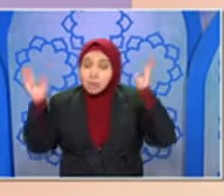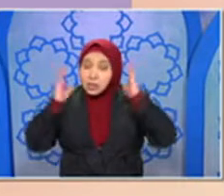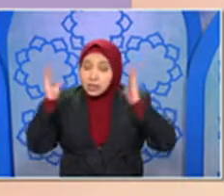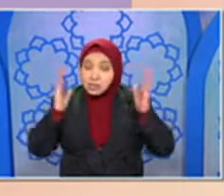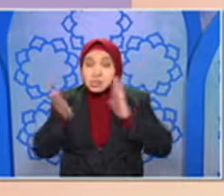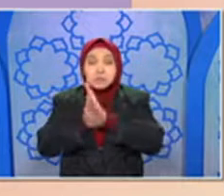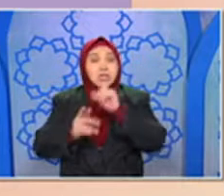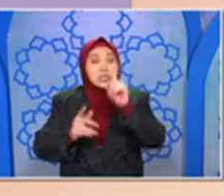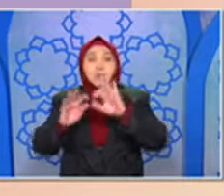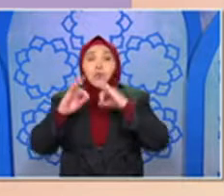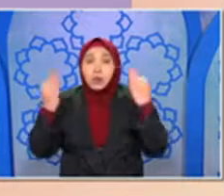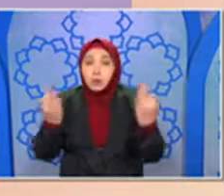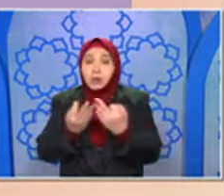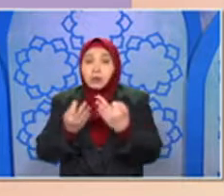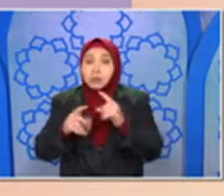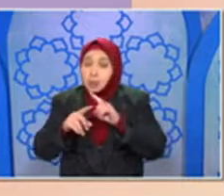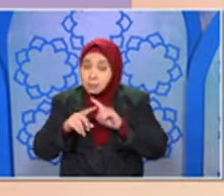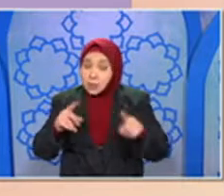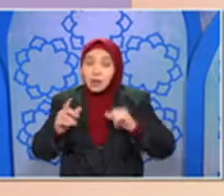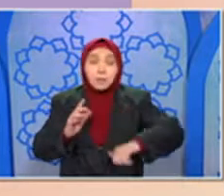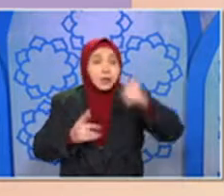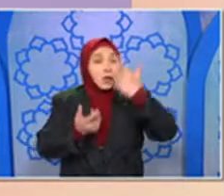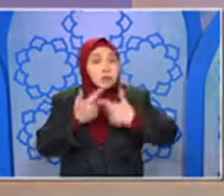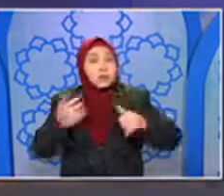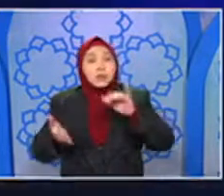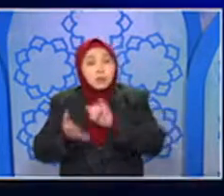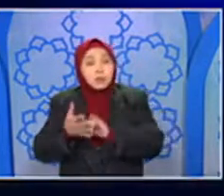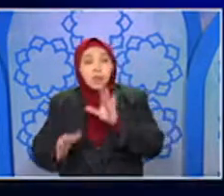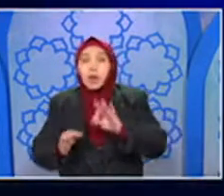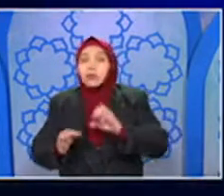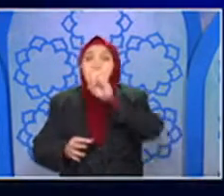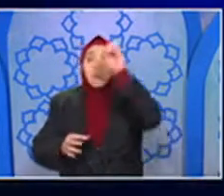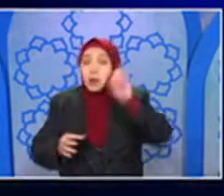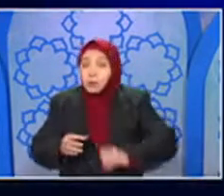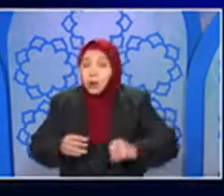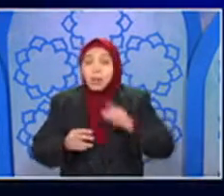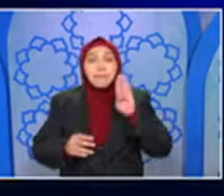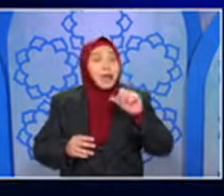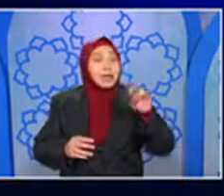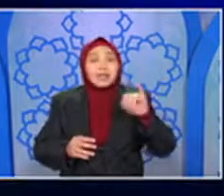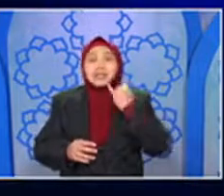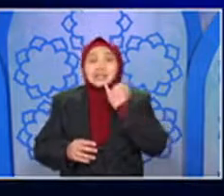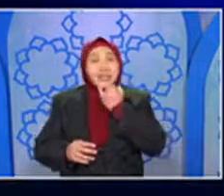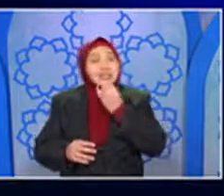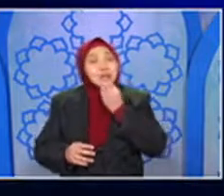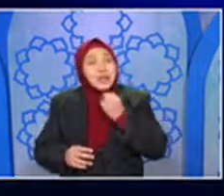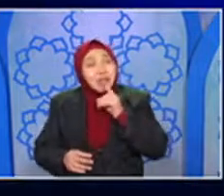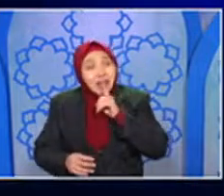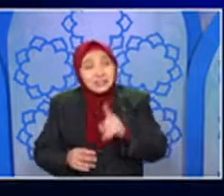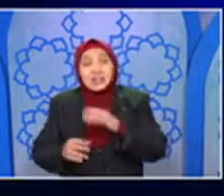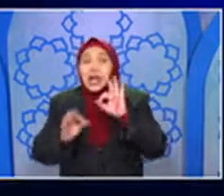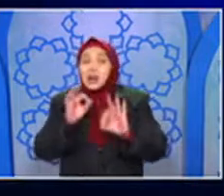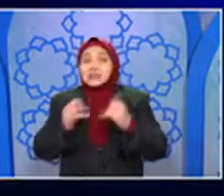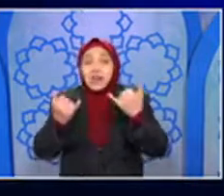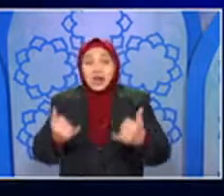sebuah keluarga. Lebih daripada itu, apabila ditawarkan kepada Bani Israel bahawa sebenarnya kalau zaman ini